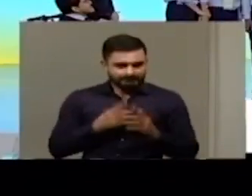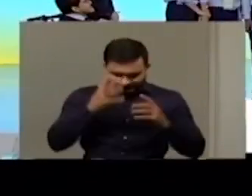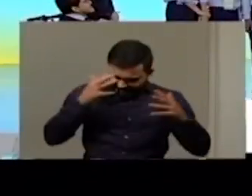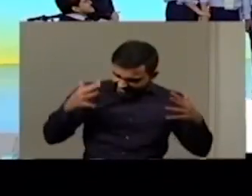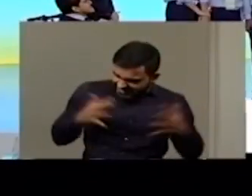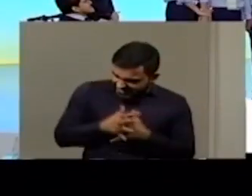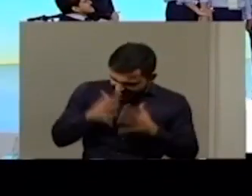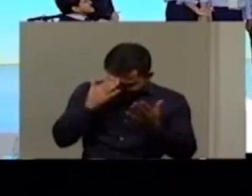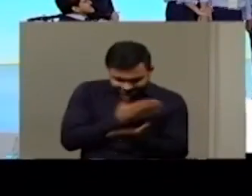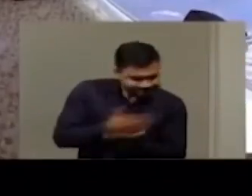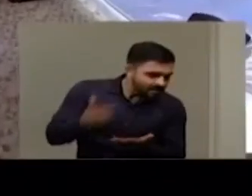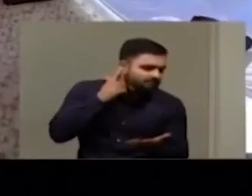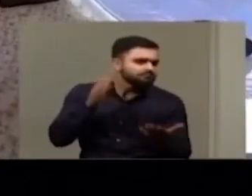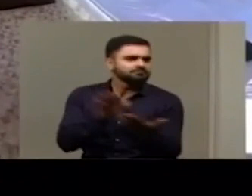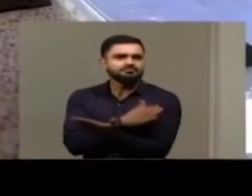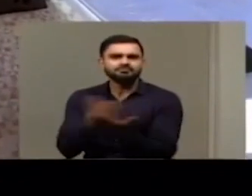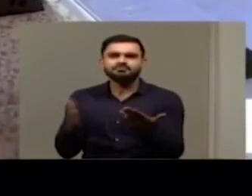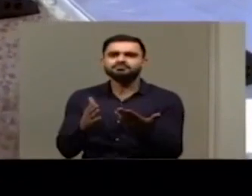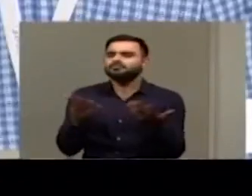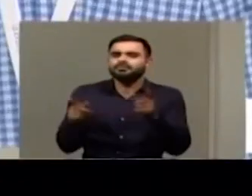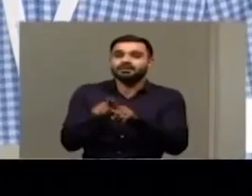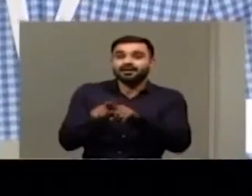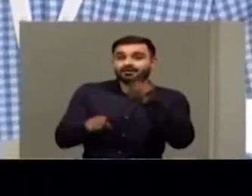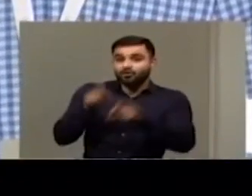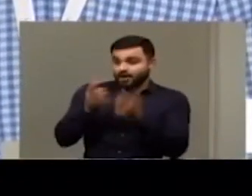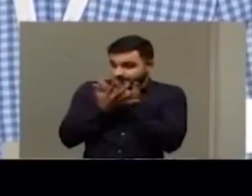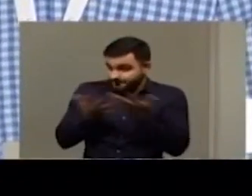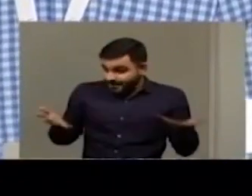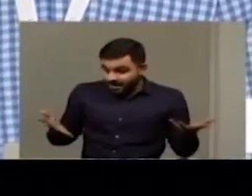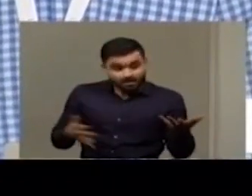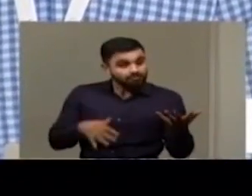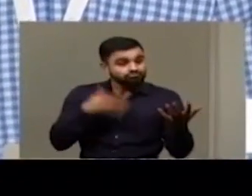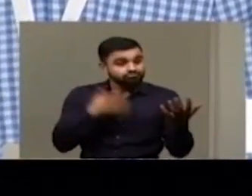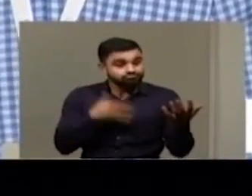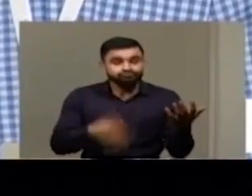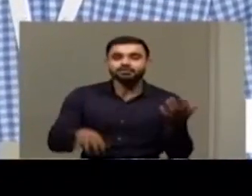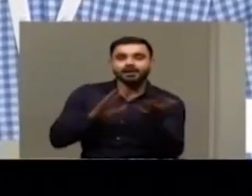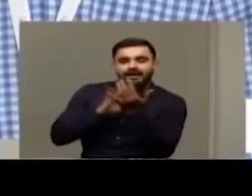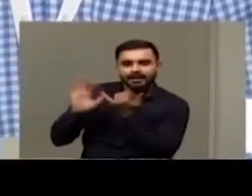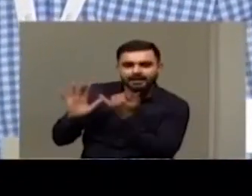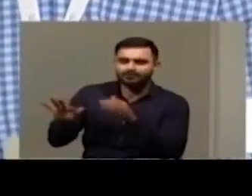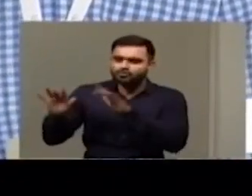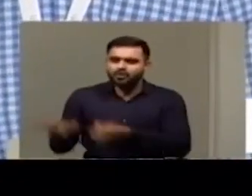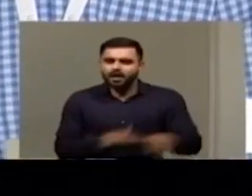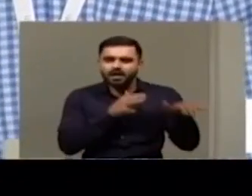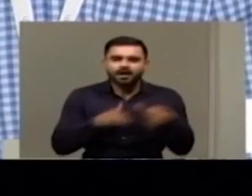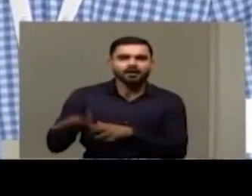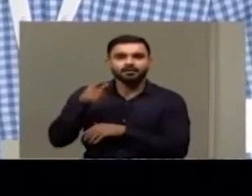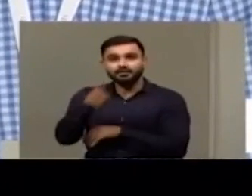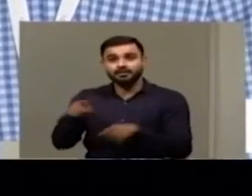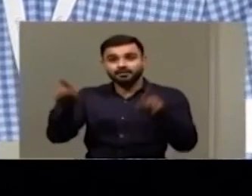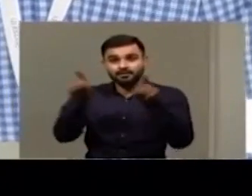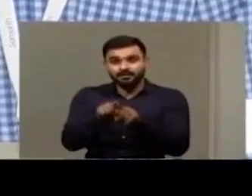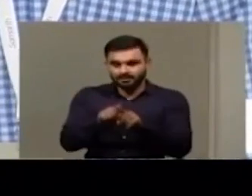उससे लड़ने के लिए म्यूजिक सुन सकते हैं। वोकल ही नहीं, जो इंस्ट्रूमेंट्स प्ले करते हैं, जो इंस्ट्रूमेंटल म्यूजिशियंस होते हैं, वो भी